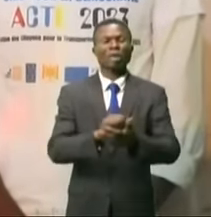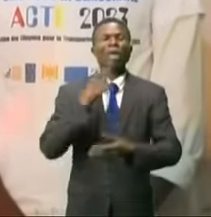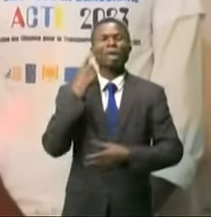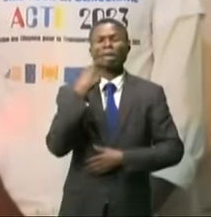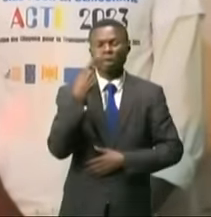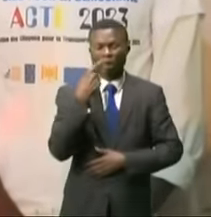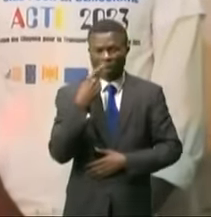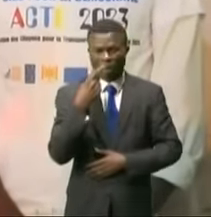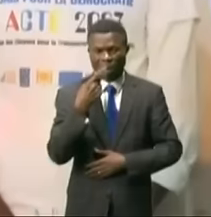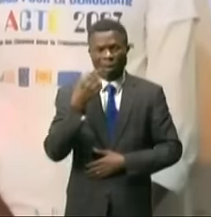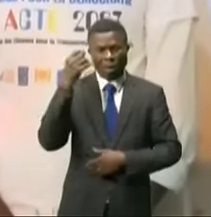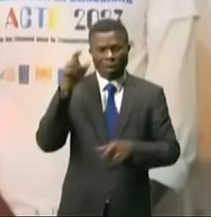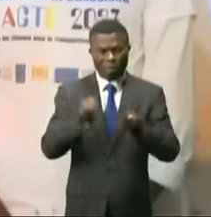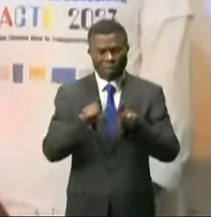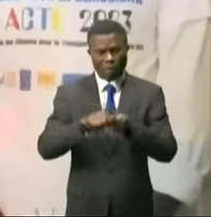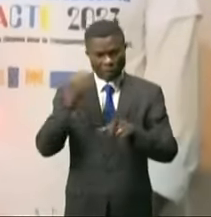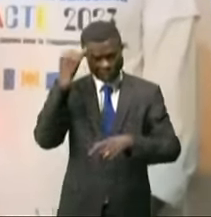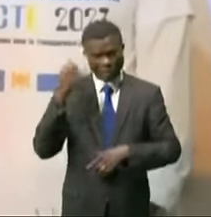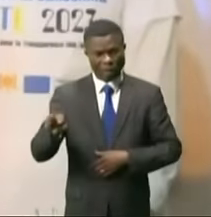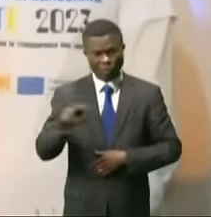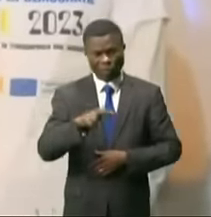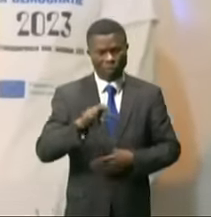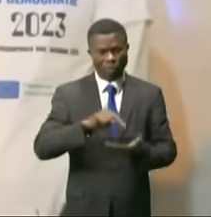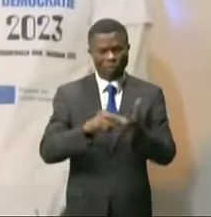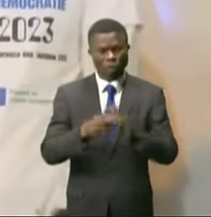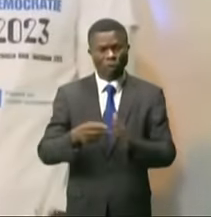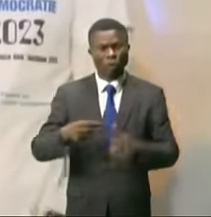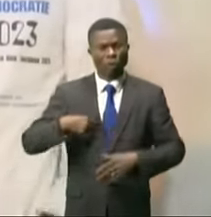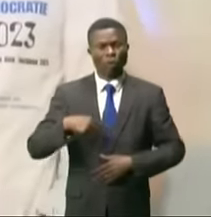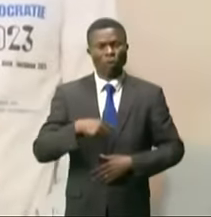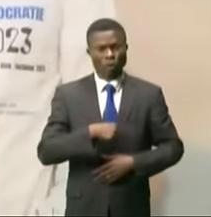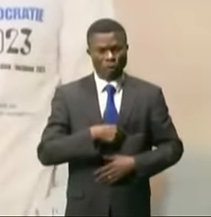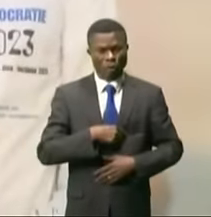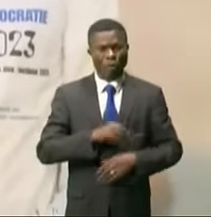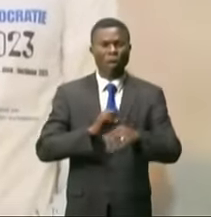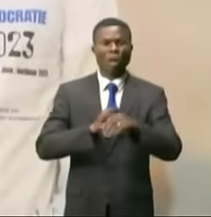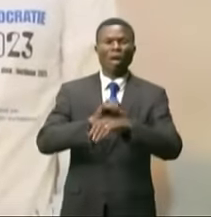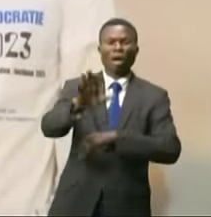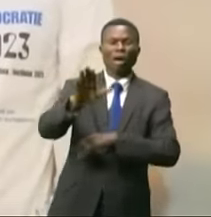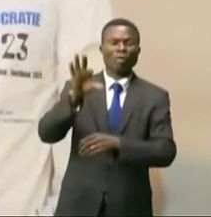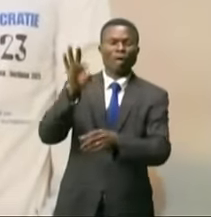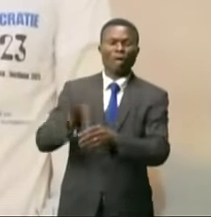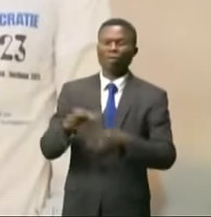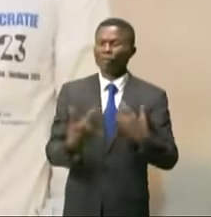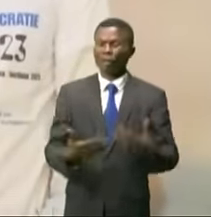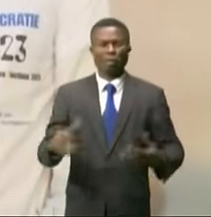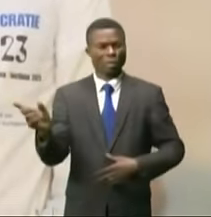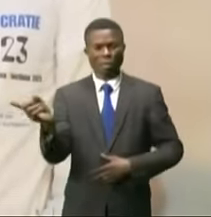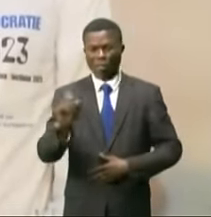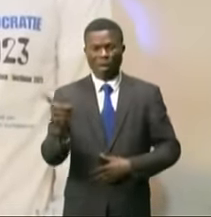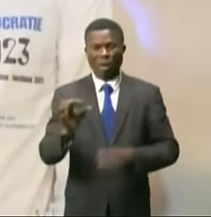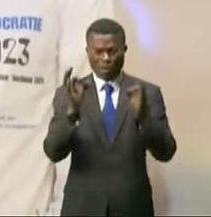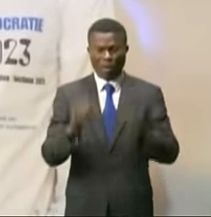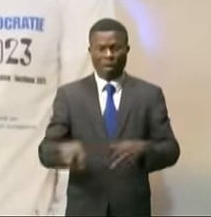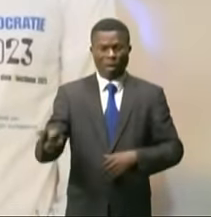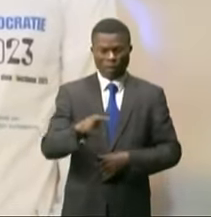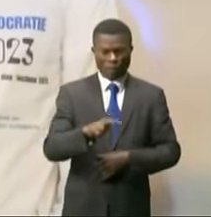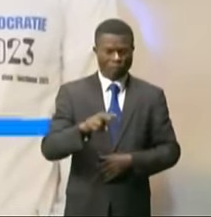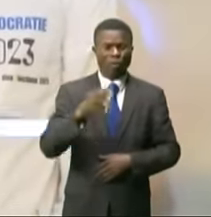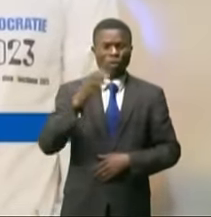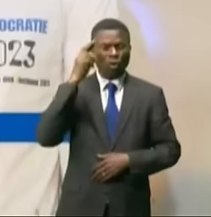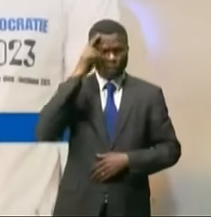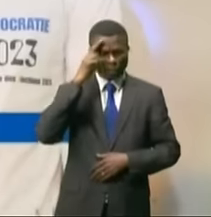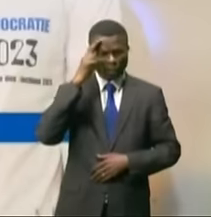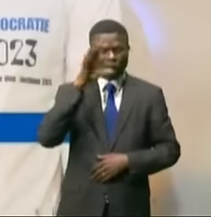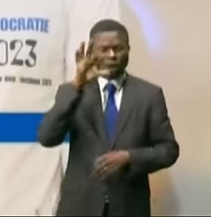vous pensez. Ça ne signifie pas que nous vous envoyez d'aller voter n'importe qui, mais c'est à vous de voir qui